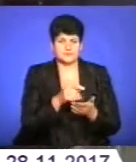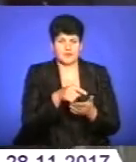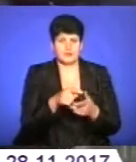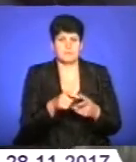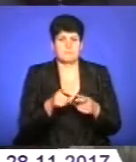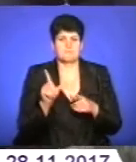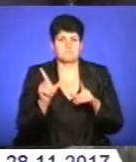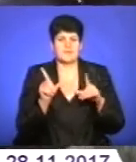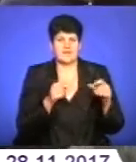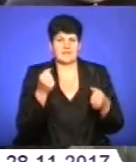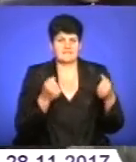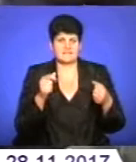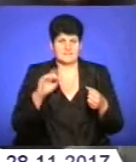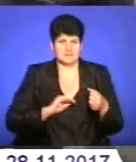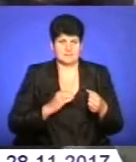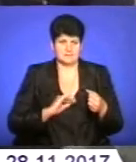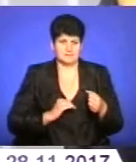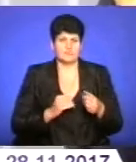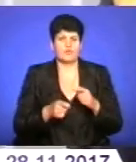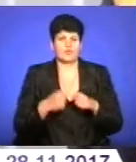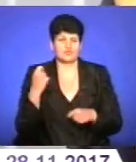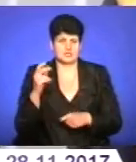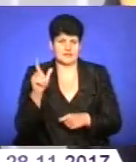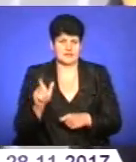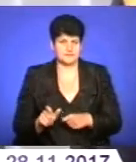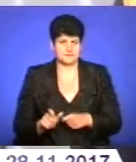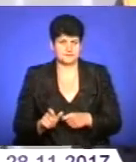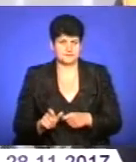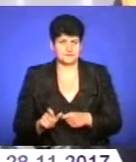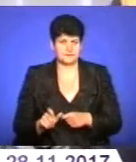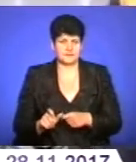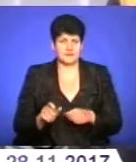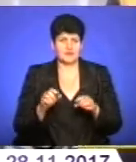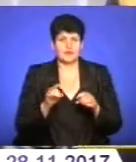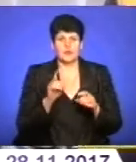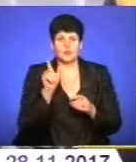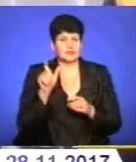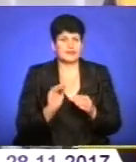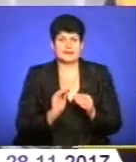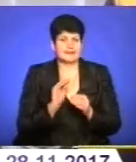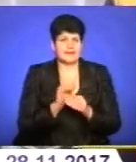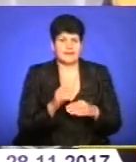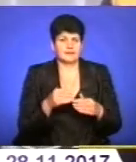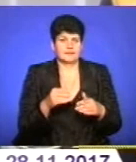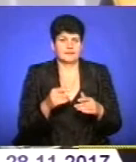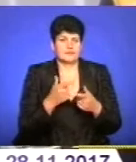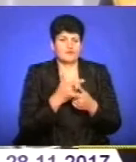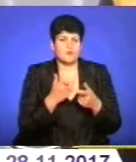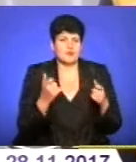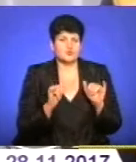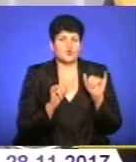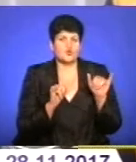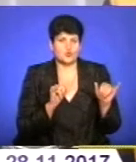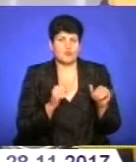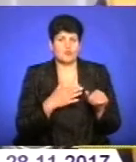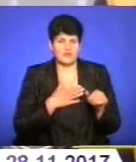перевізника-порушника. Тому сьогодні вимагають рішучих дій. Порушення були в тому, що людина не надала інформацію, що в нього, по